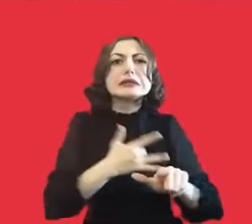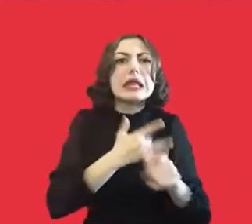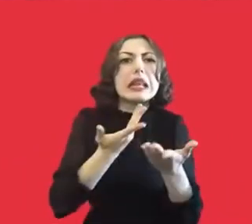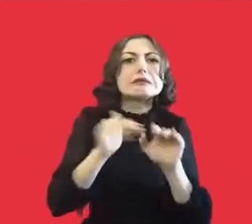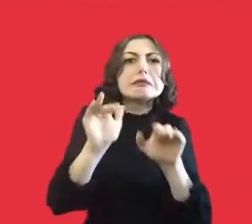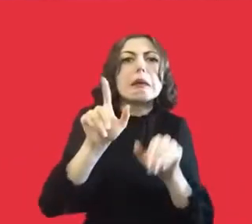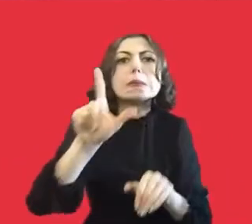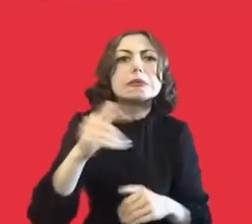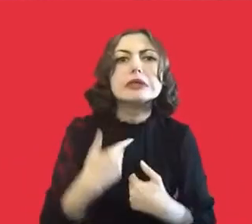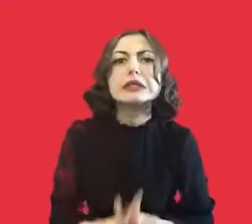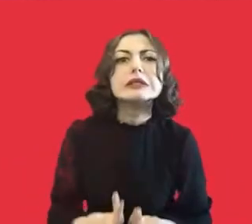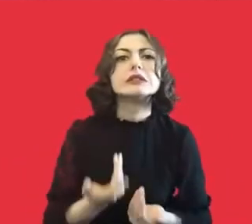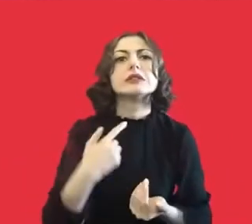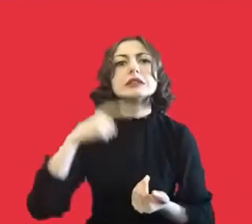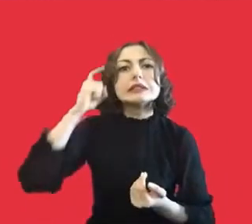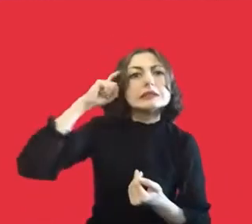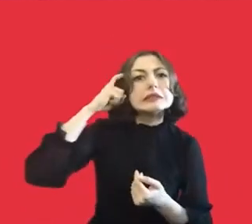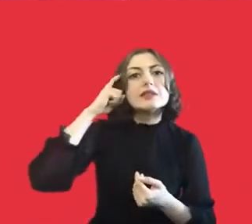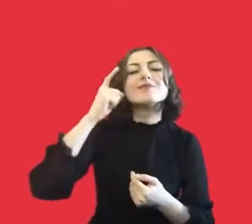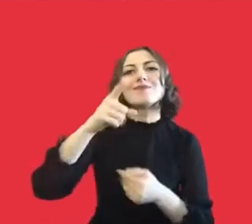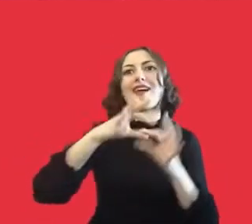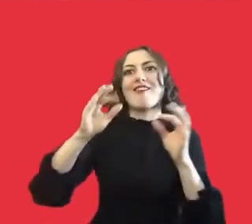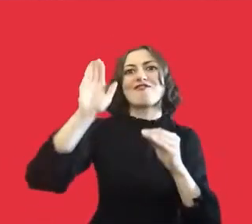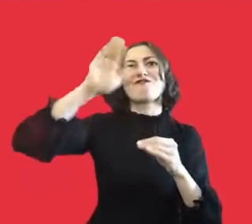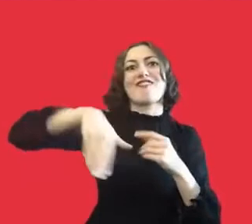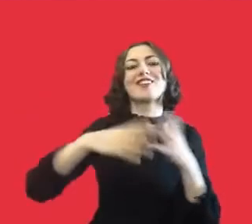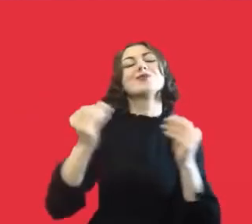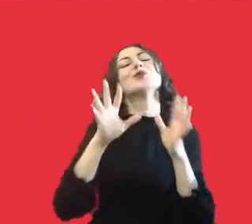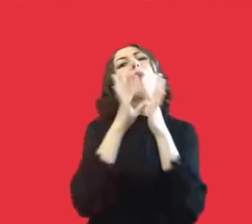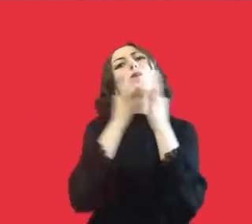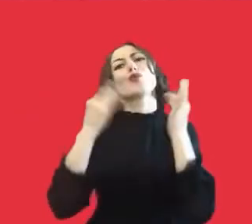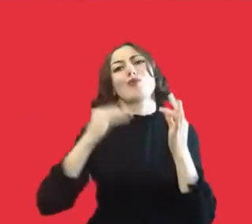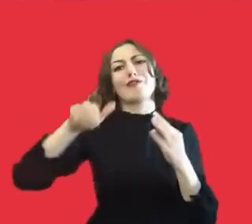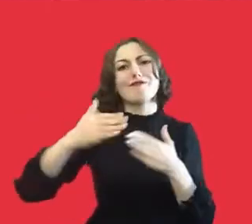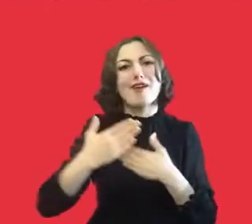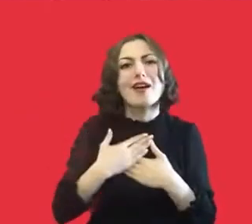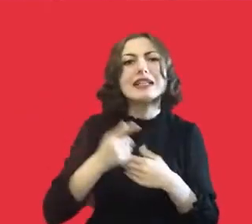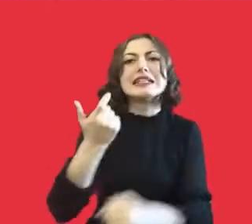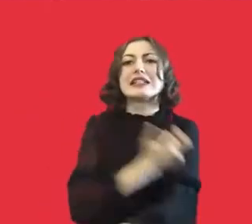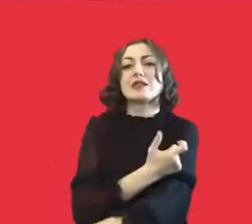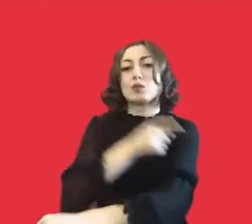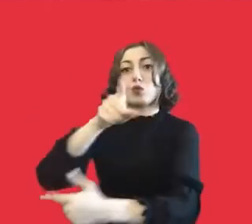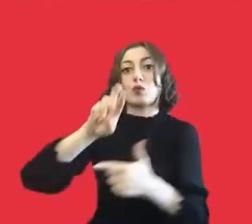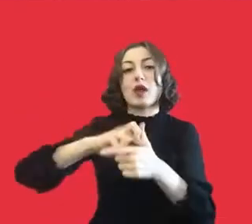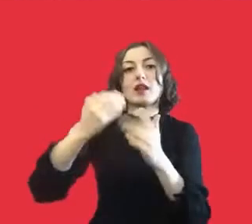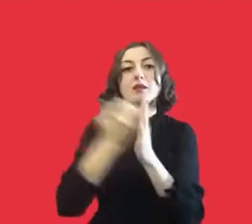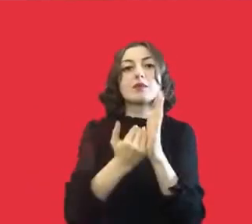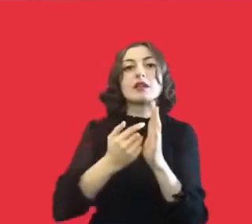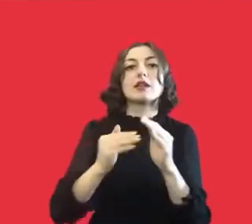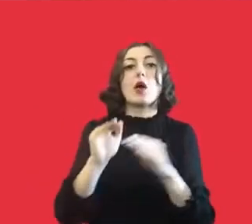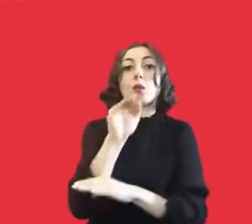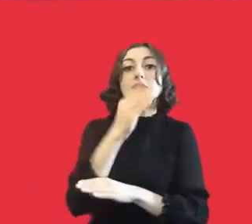çok mutluluk verici bir haber. Gönüllü Ol platformunun Kızılay tarafından da hayata geçmiş